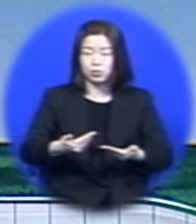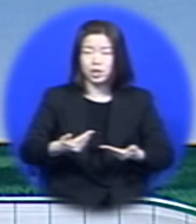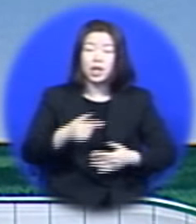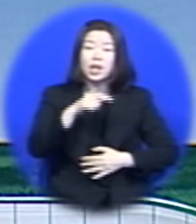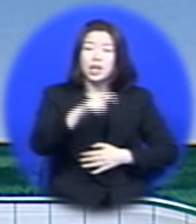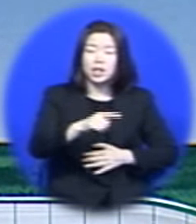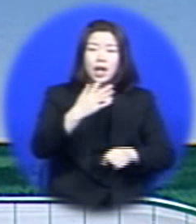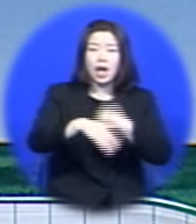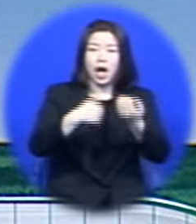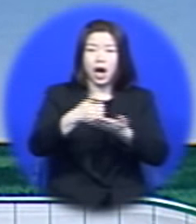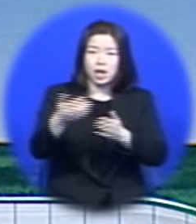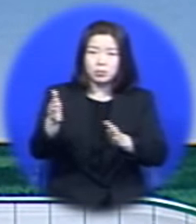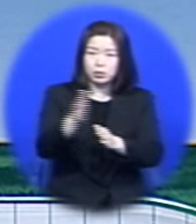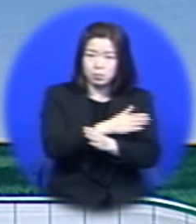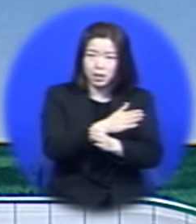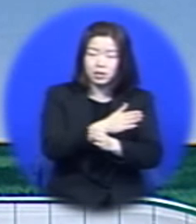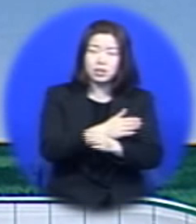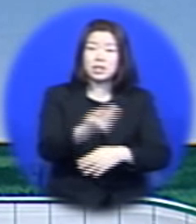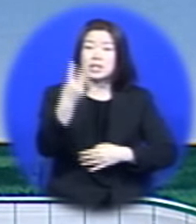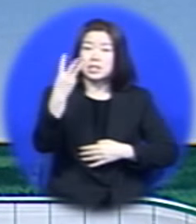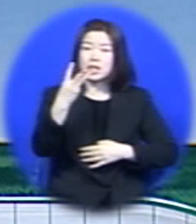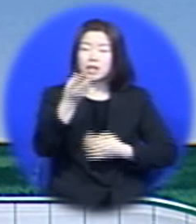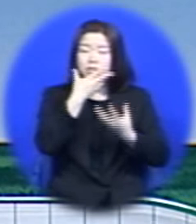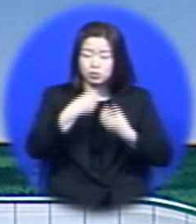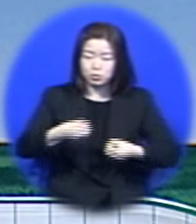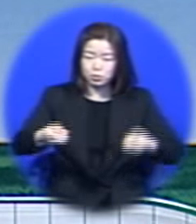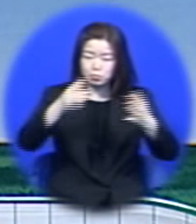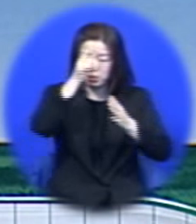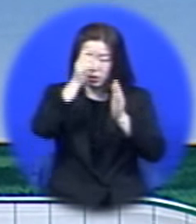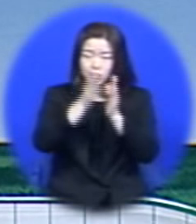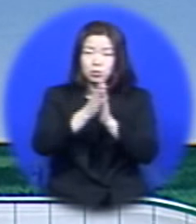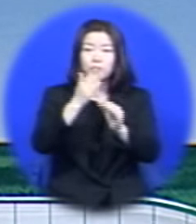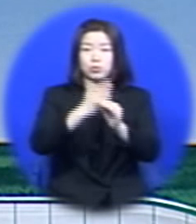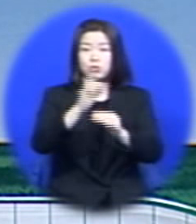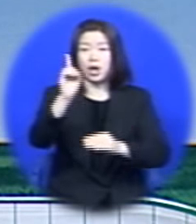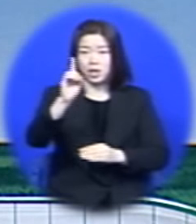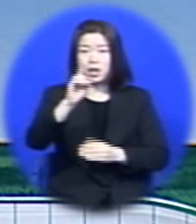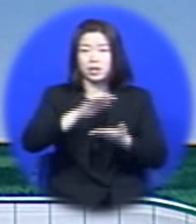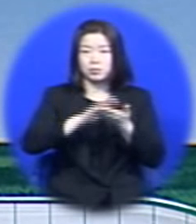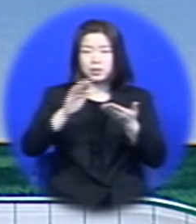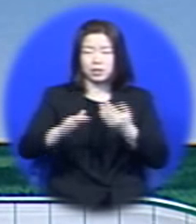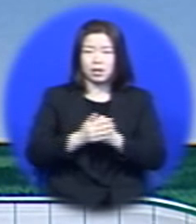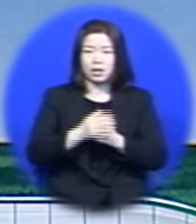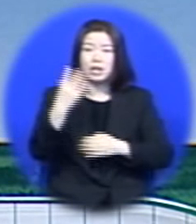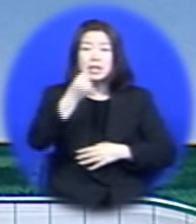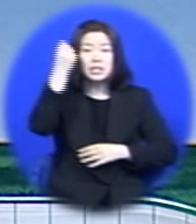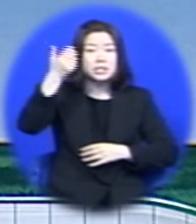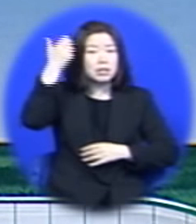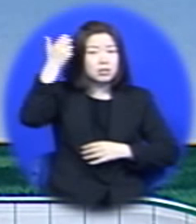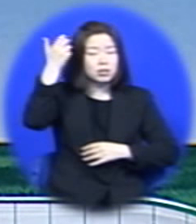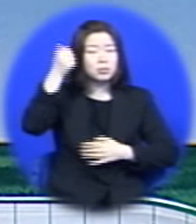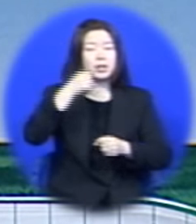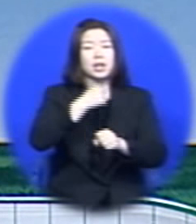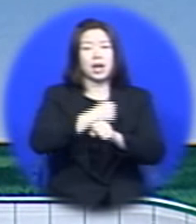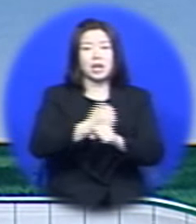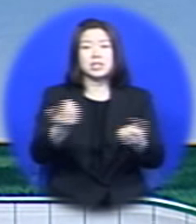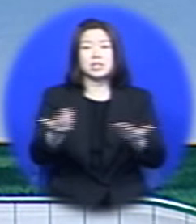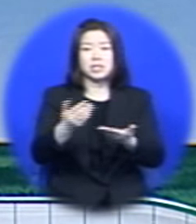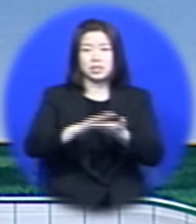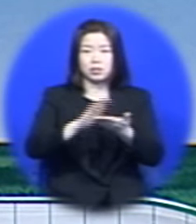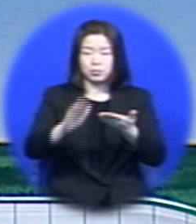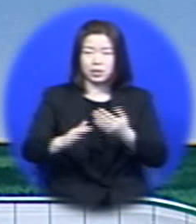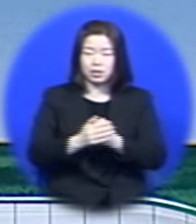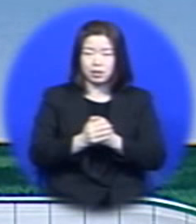하나님으로부터 받는 세 가지 축복 기도 중에 하나입니다. 성령님이 하시는